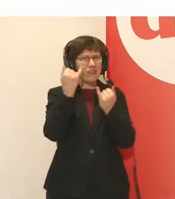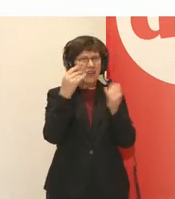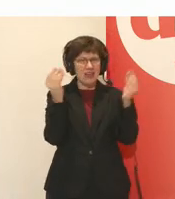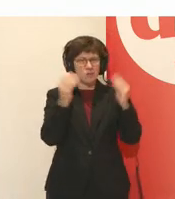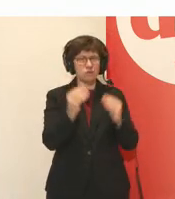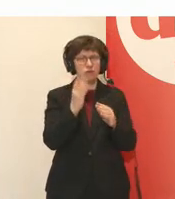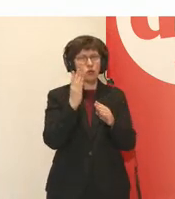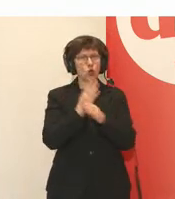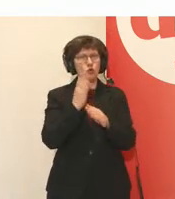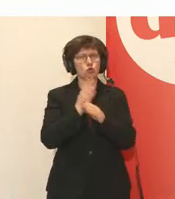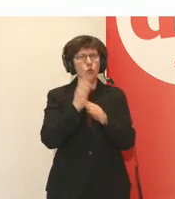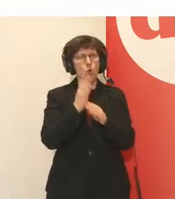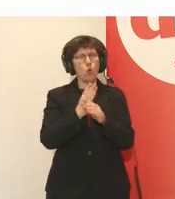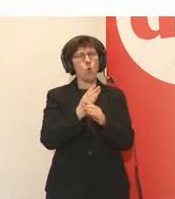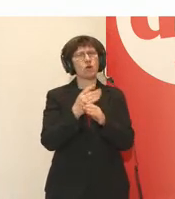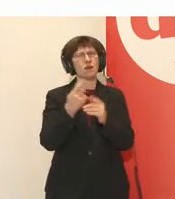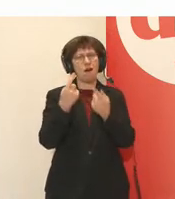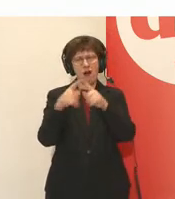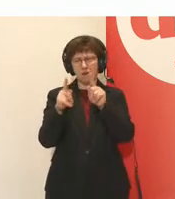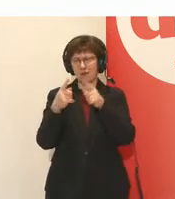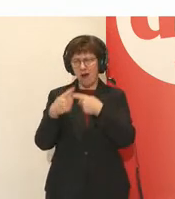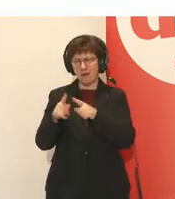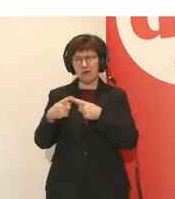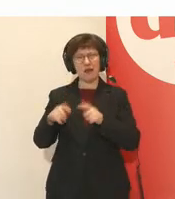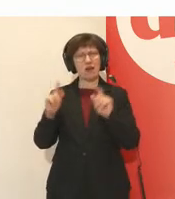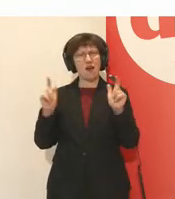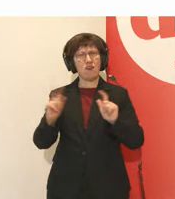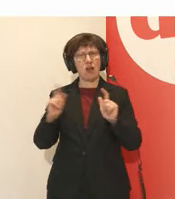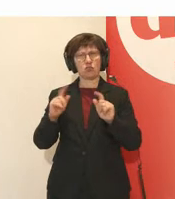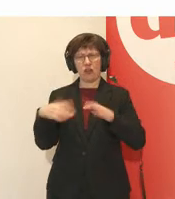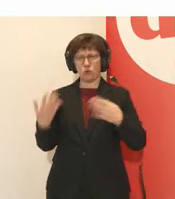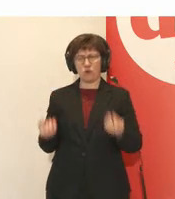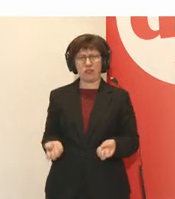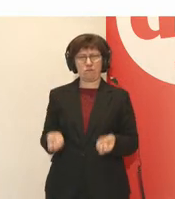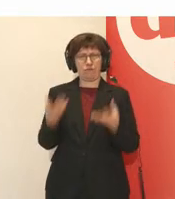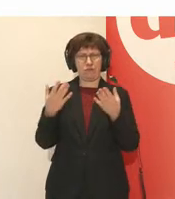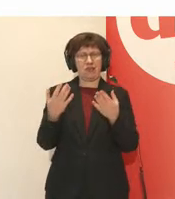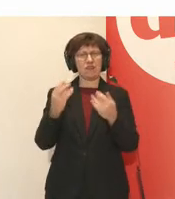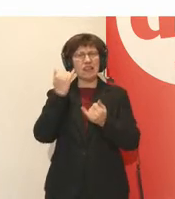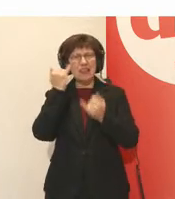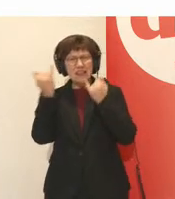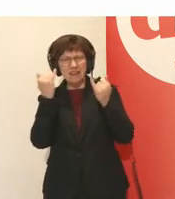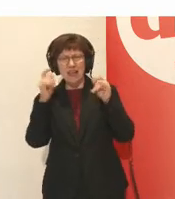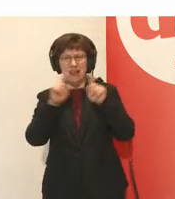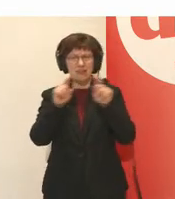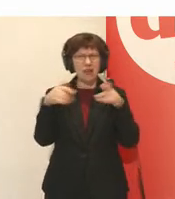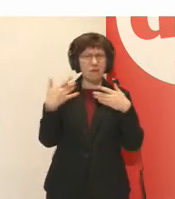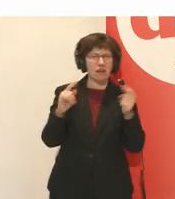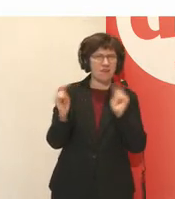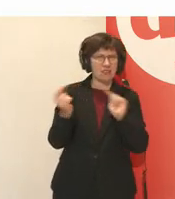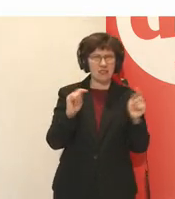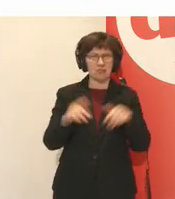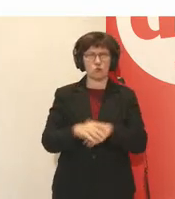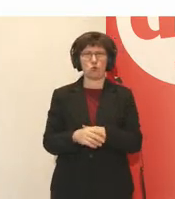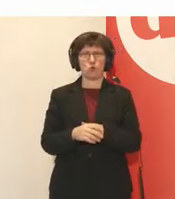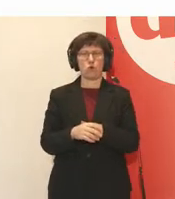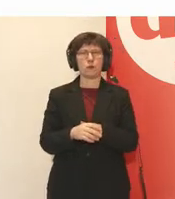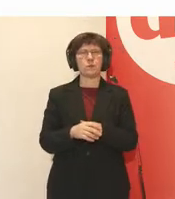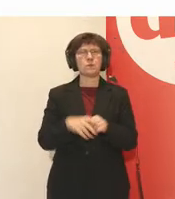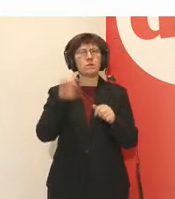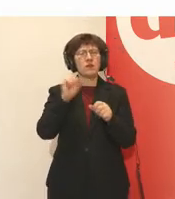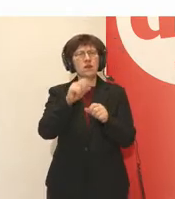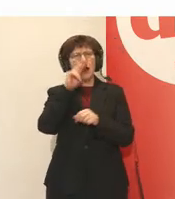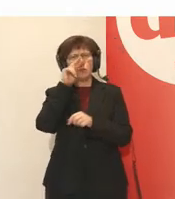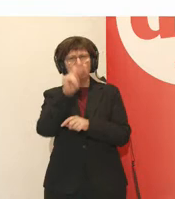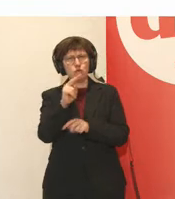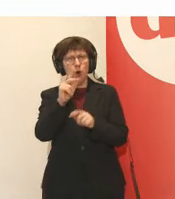sondern es sind auch schon andere veranstaltungen passiert wo schon ideen und themen diskutiert wurden da können wir vielleicht einmal kurz